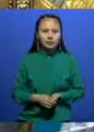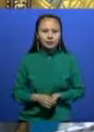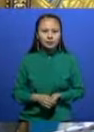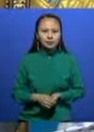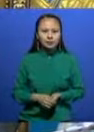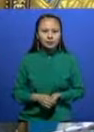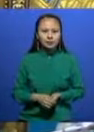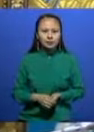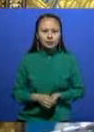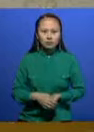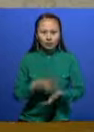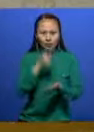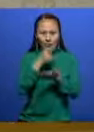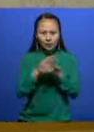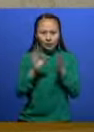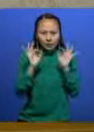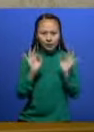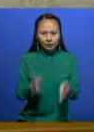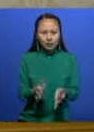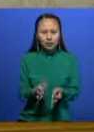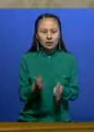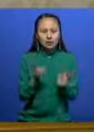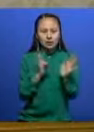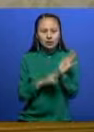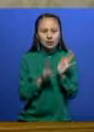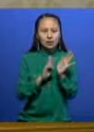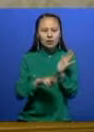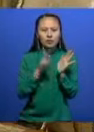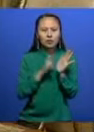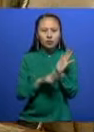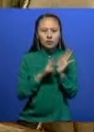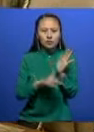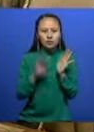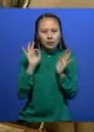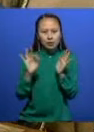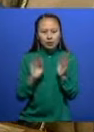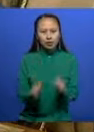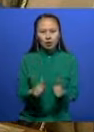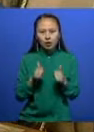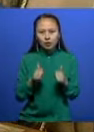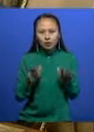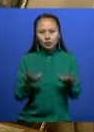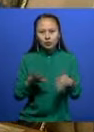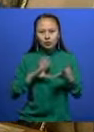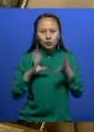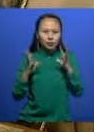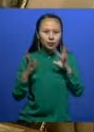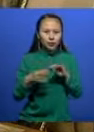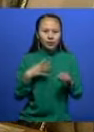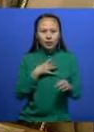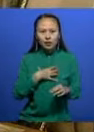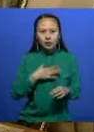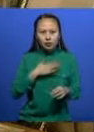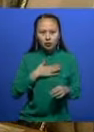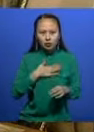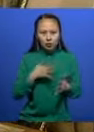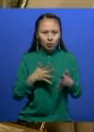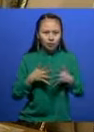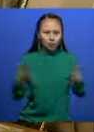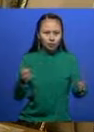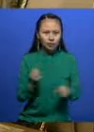Қалғаны бәрі қарап отырғаның дұрыс. 70-80% деген жақсы. Кейбір енді негізгі тамақ өзімізде ғой, негізгі